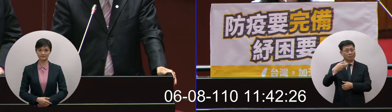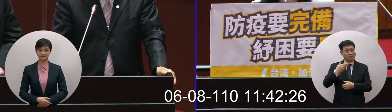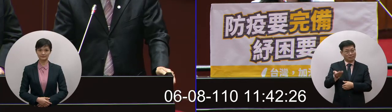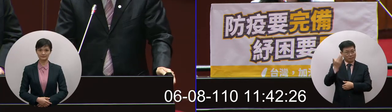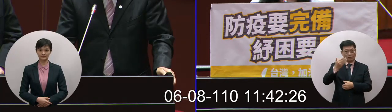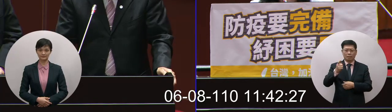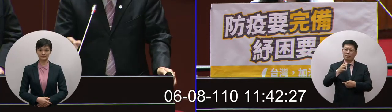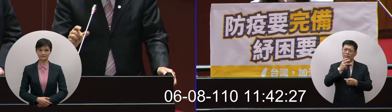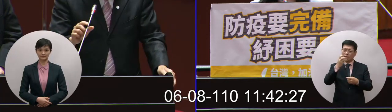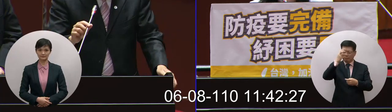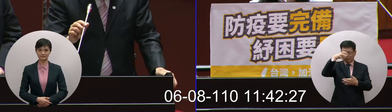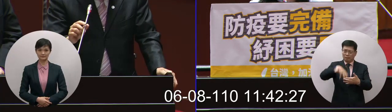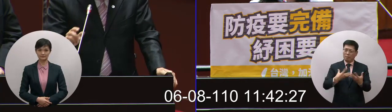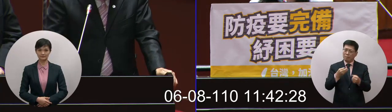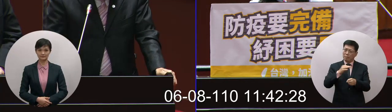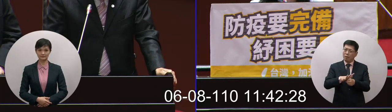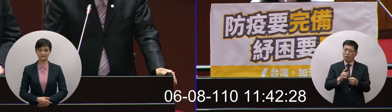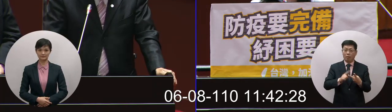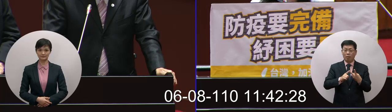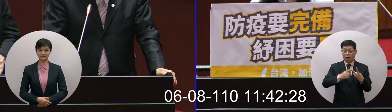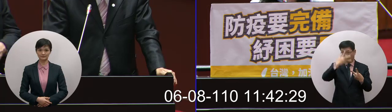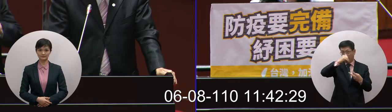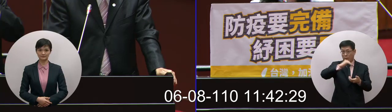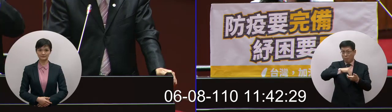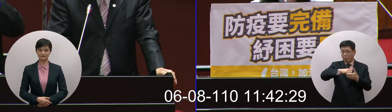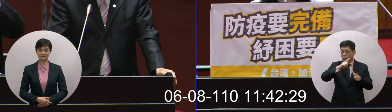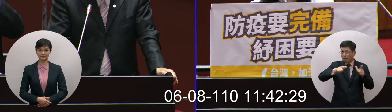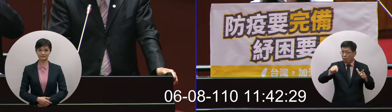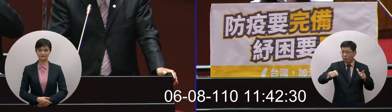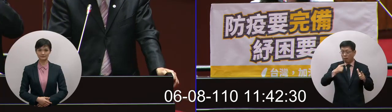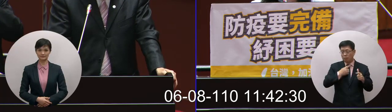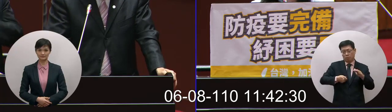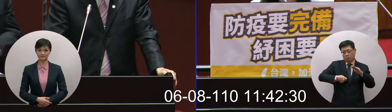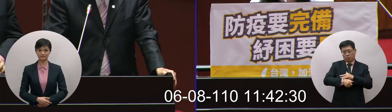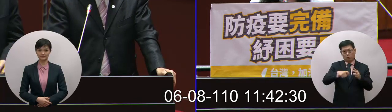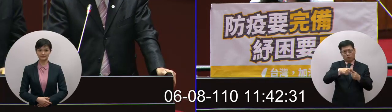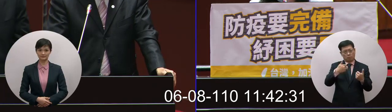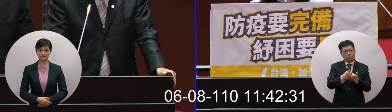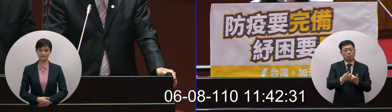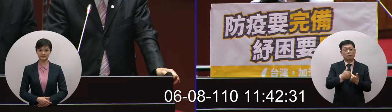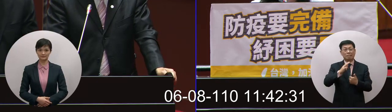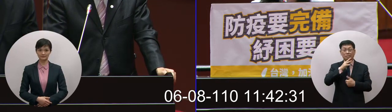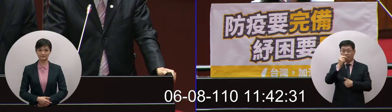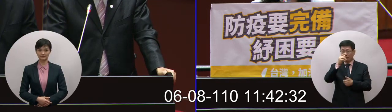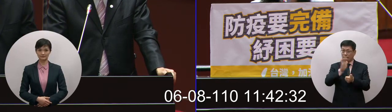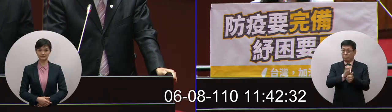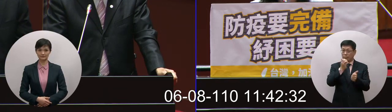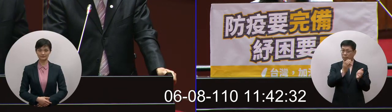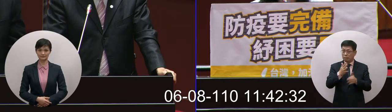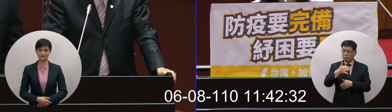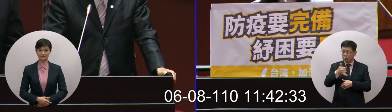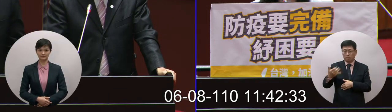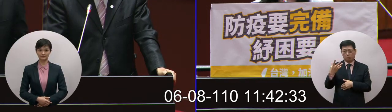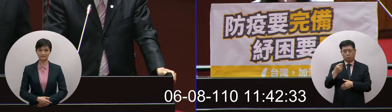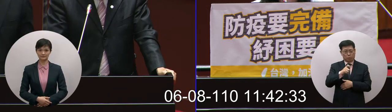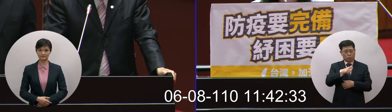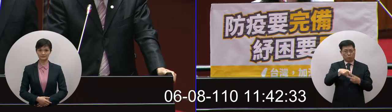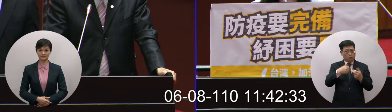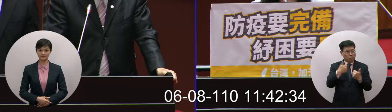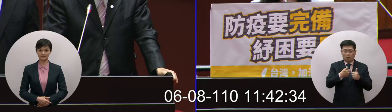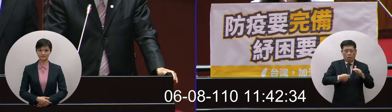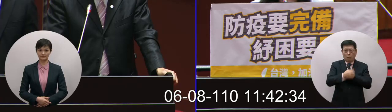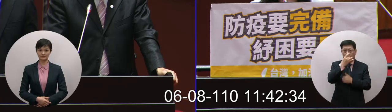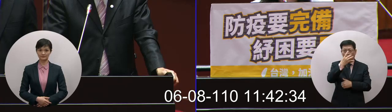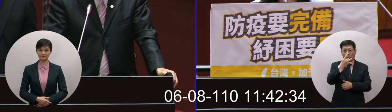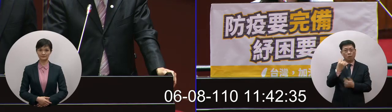有薪资的补贴。第二个部分是无一定雇主的劳工的生活补贴，是需要加入职业工会，但是特教助理员完全没有职业工会，也不可能加入职